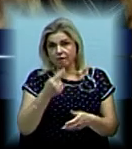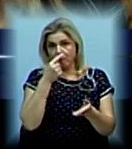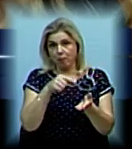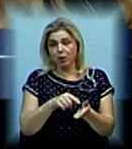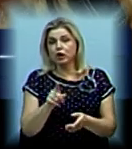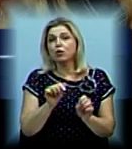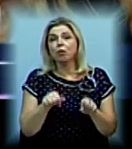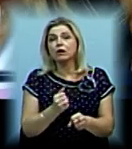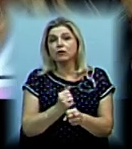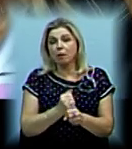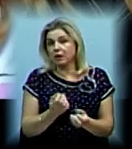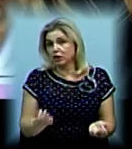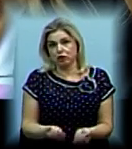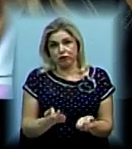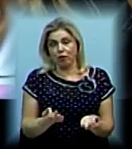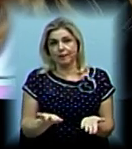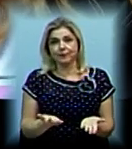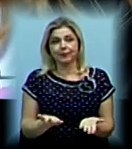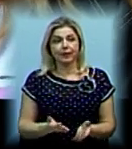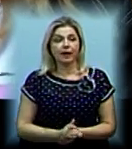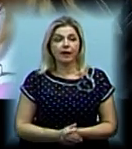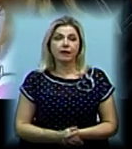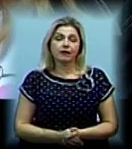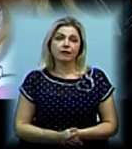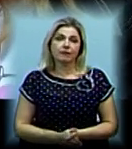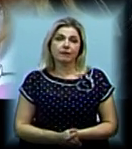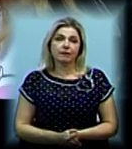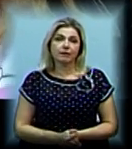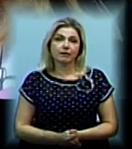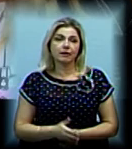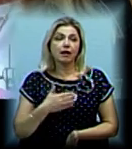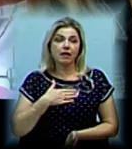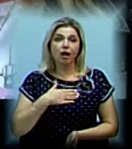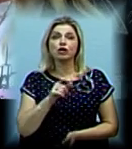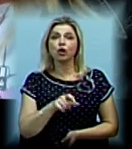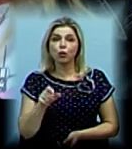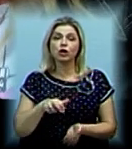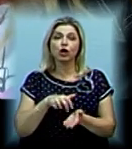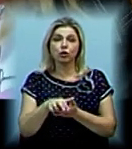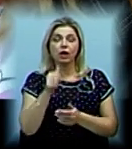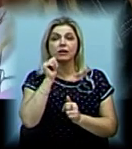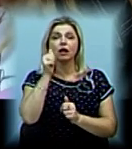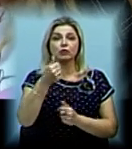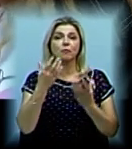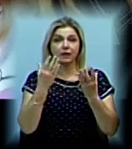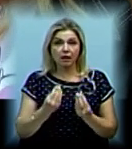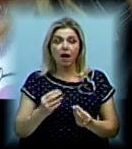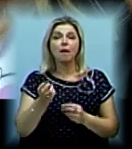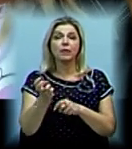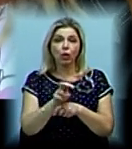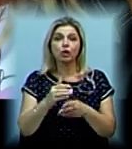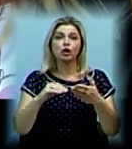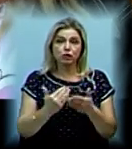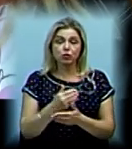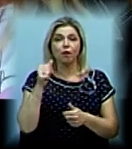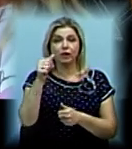ми можемо зробити? Нічого. Звичайно, наші люди йдуть. Наступного дня вони приходять знову, дзвонять у двері,